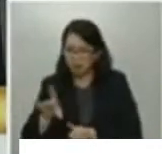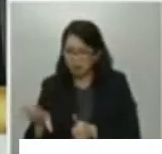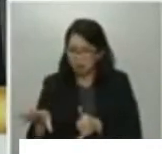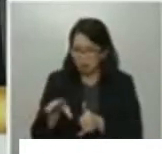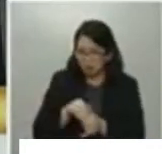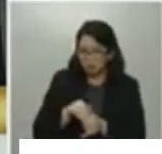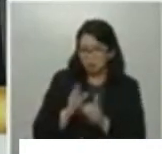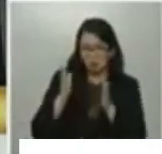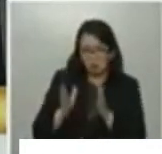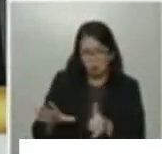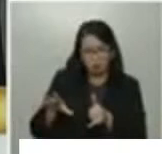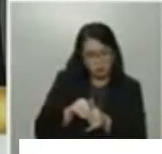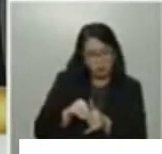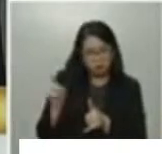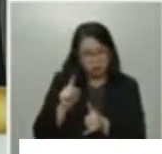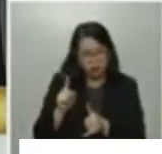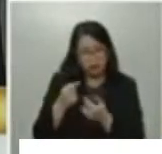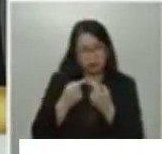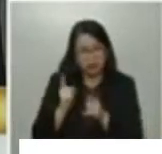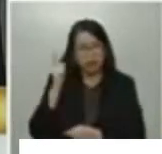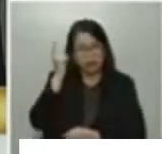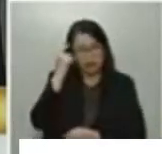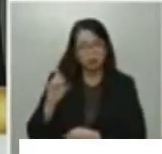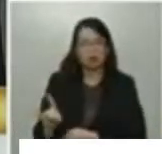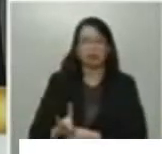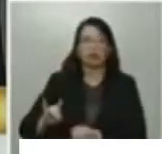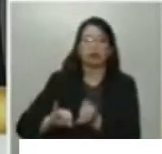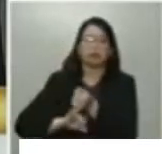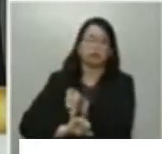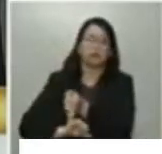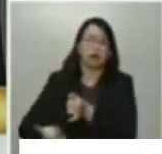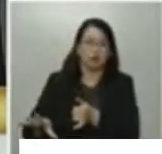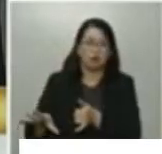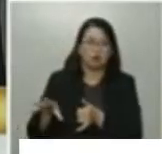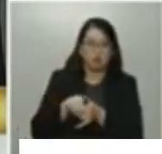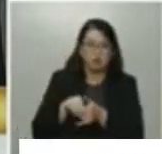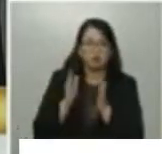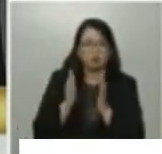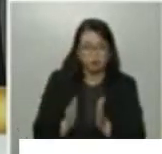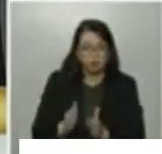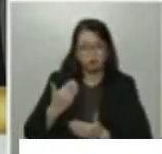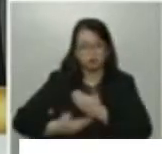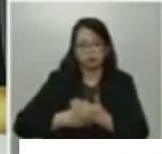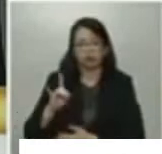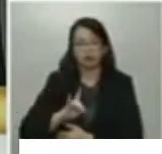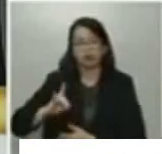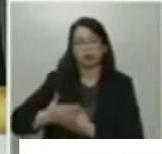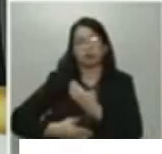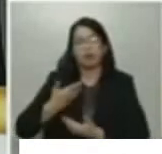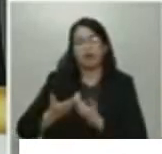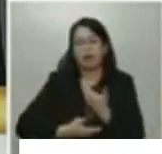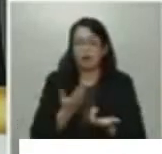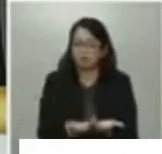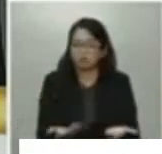ไรแต่เชื่อกันว่ามาจากสัตว์ที่ในตลาดขาย